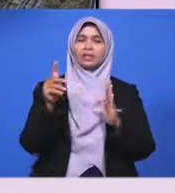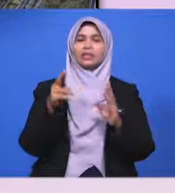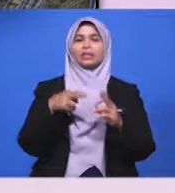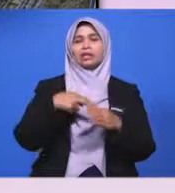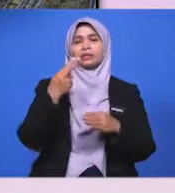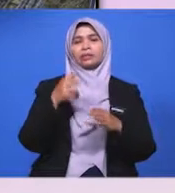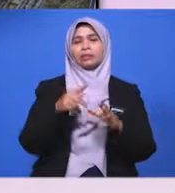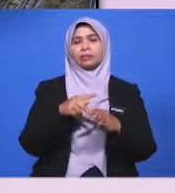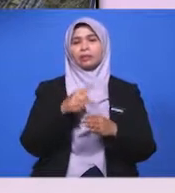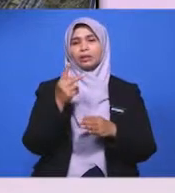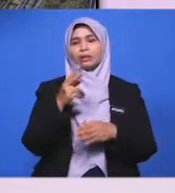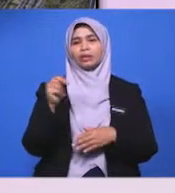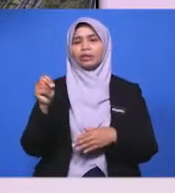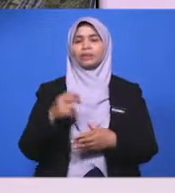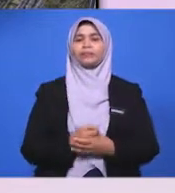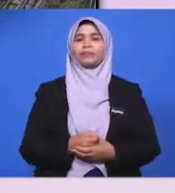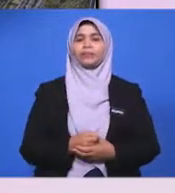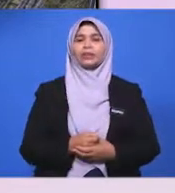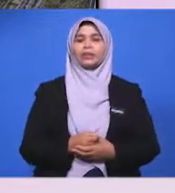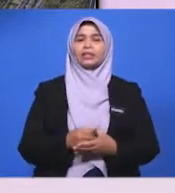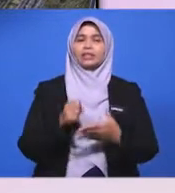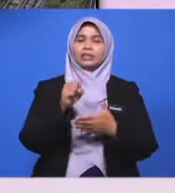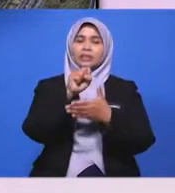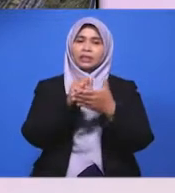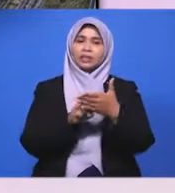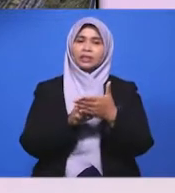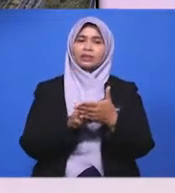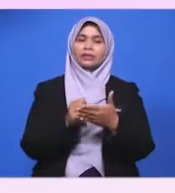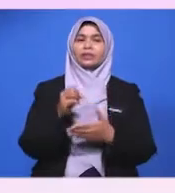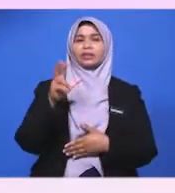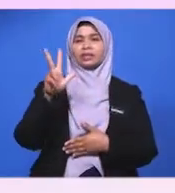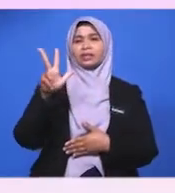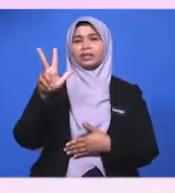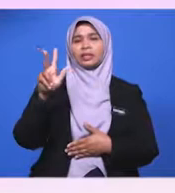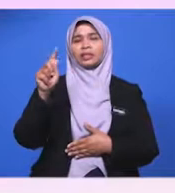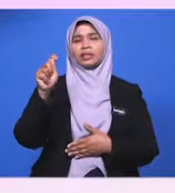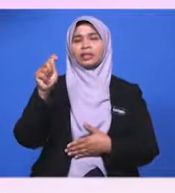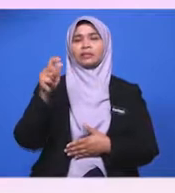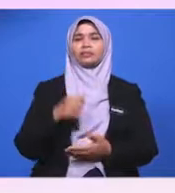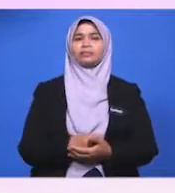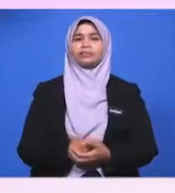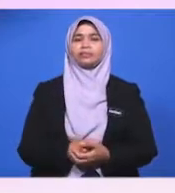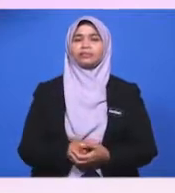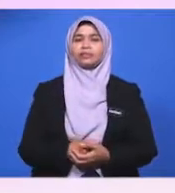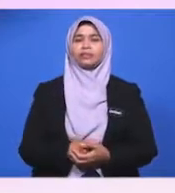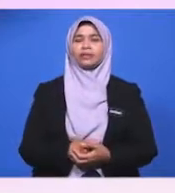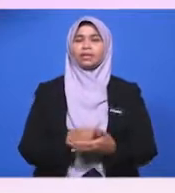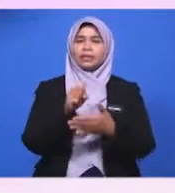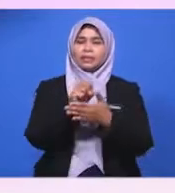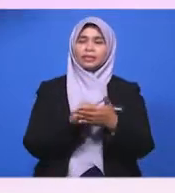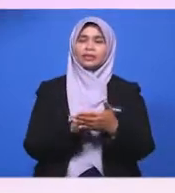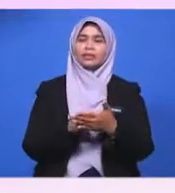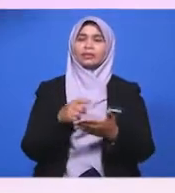hasil pengeluaran. Sektor seterusnya ialah sektor tertia. Sektor